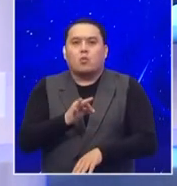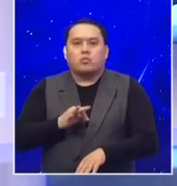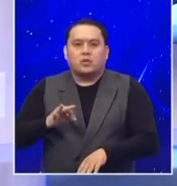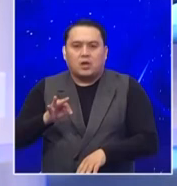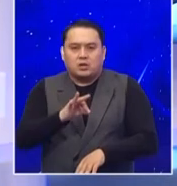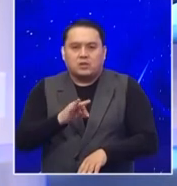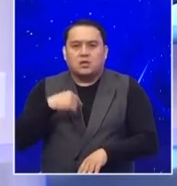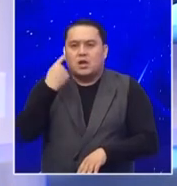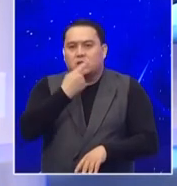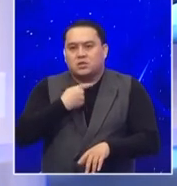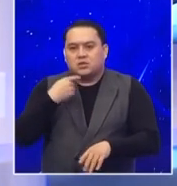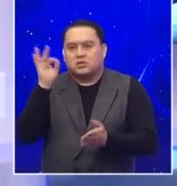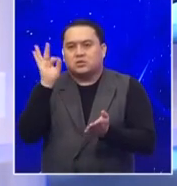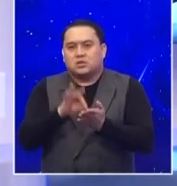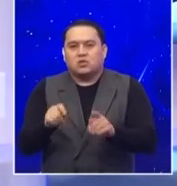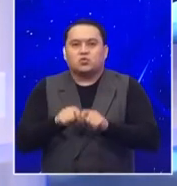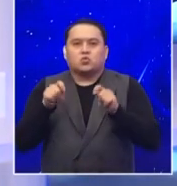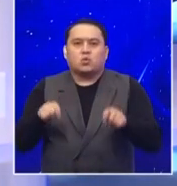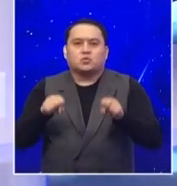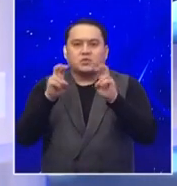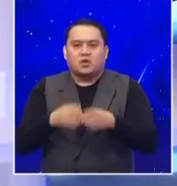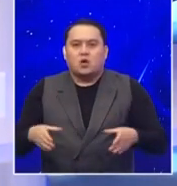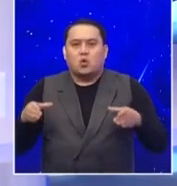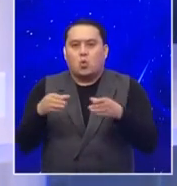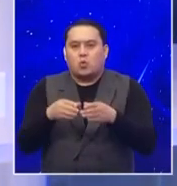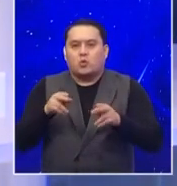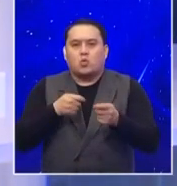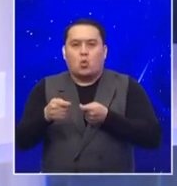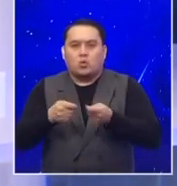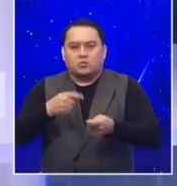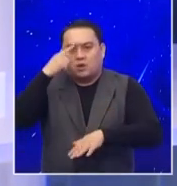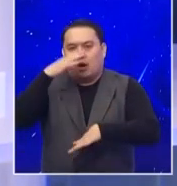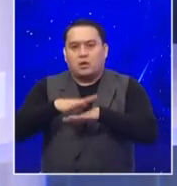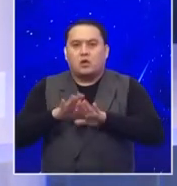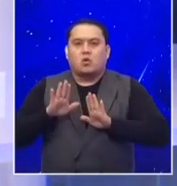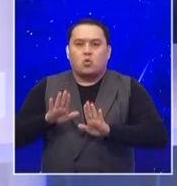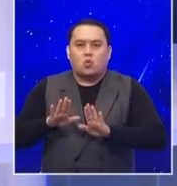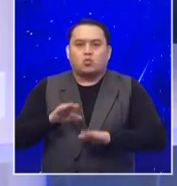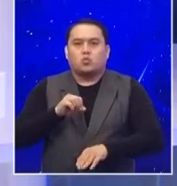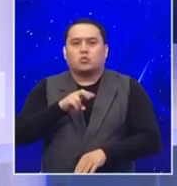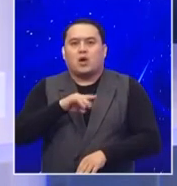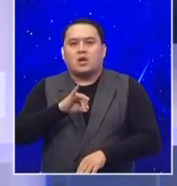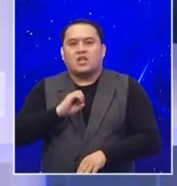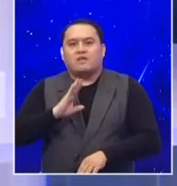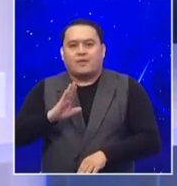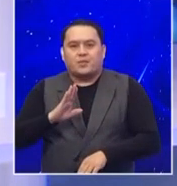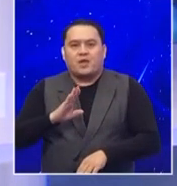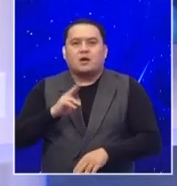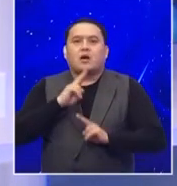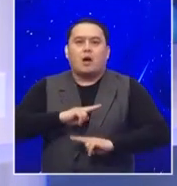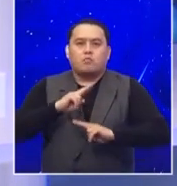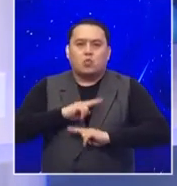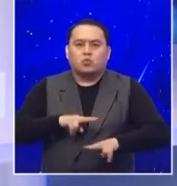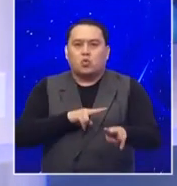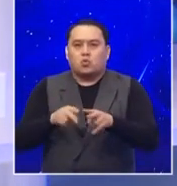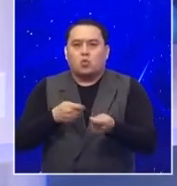области Амандыка Баталова для этой цели создана специальная группа под руководством заместителя акима области Серика Турдалиева. За ходом работы